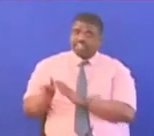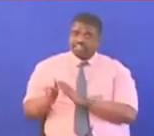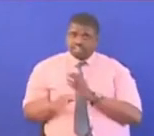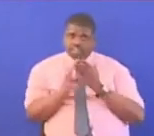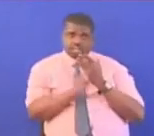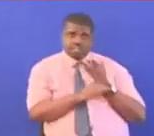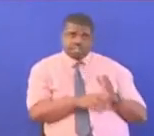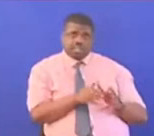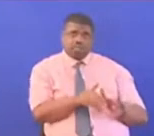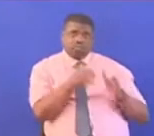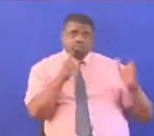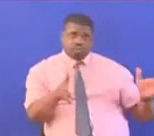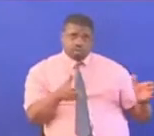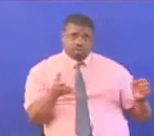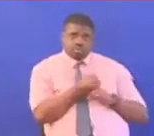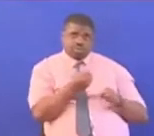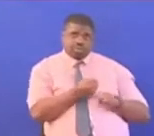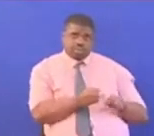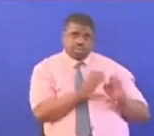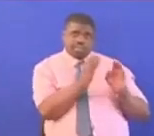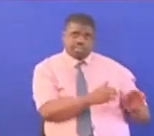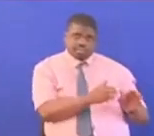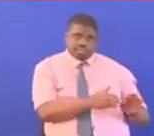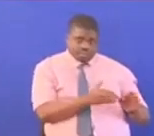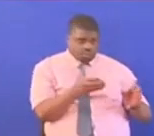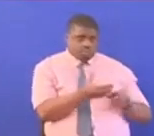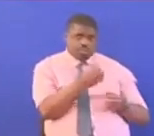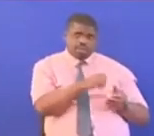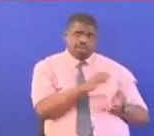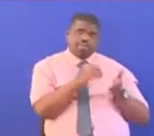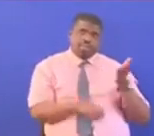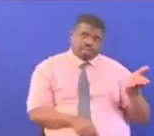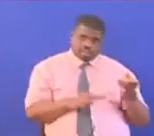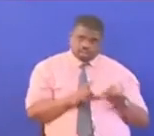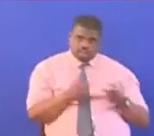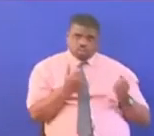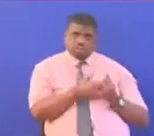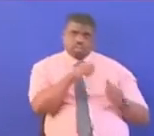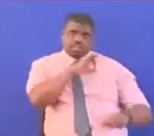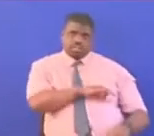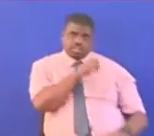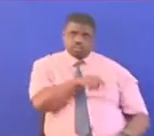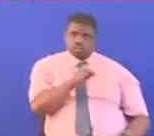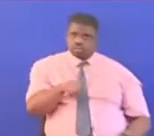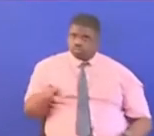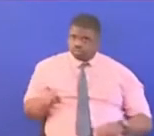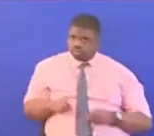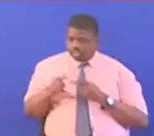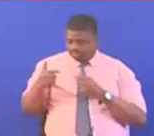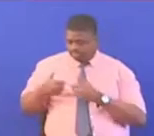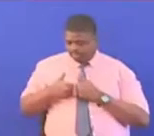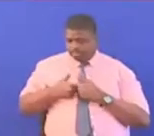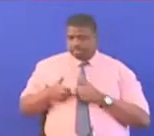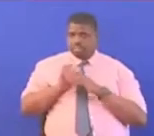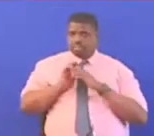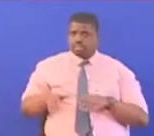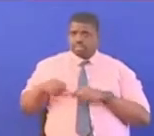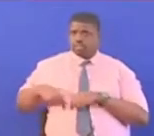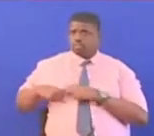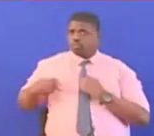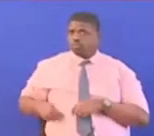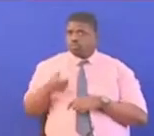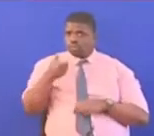ni kubwa. Lakini tukifanya hivi tunaenda kupata faida, tunaenda kutengeneza ajira kwa Watanzania. Mimi kabisa kwa dhati ya moyo